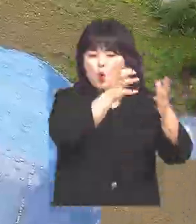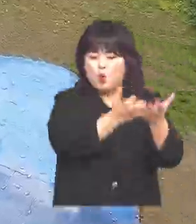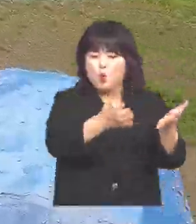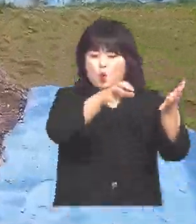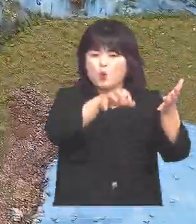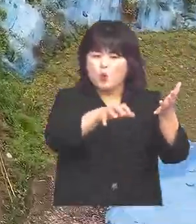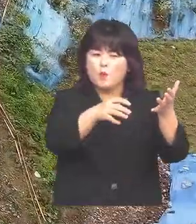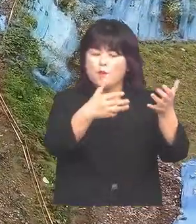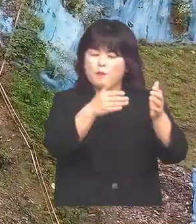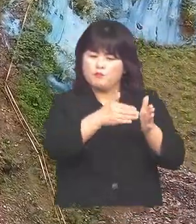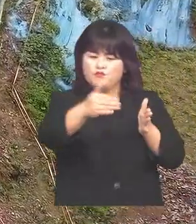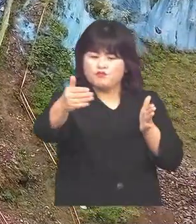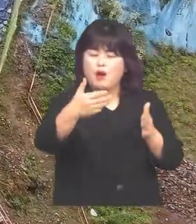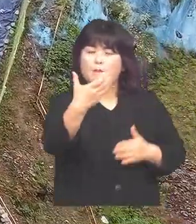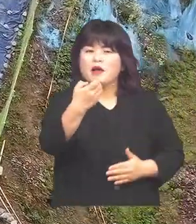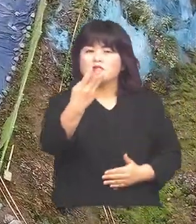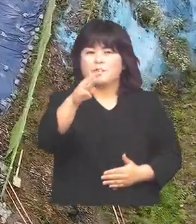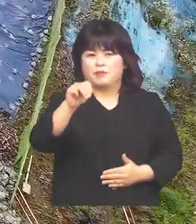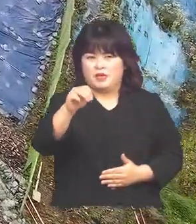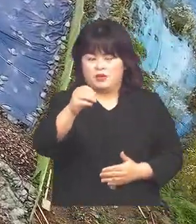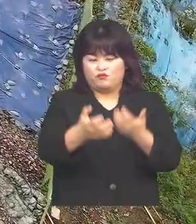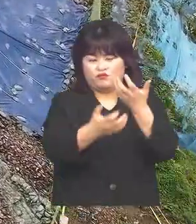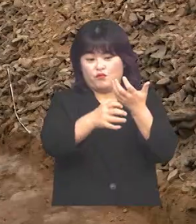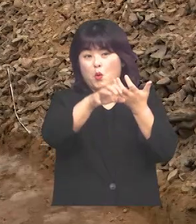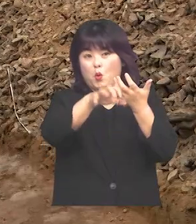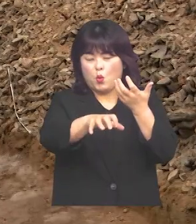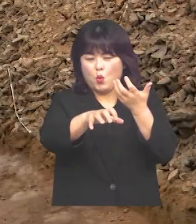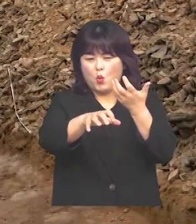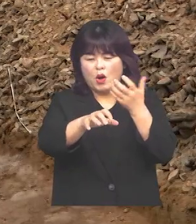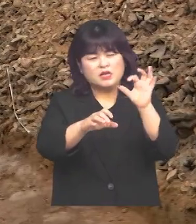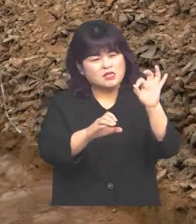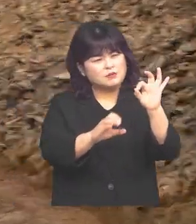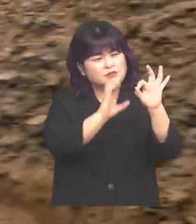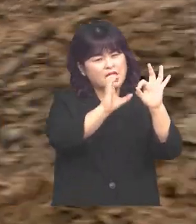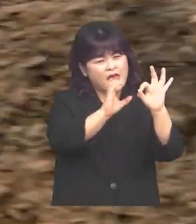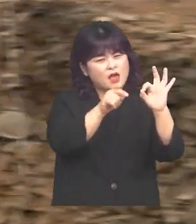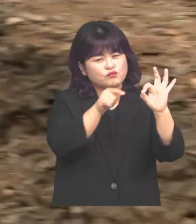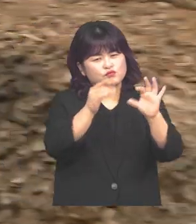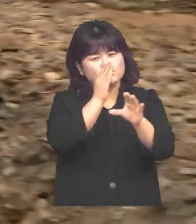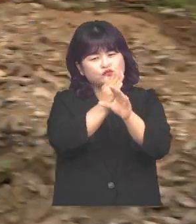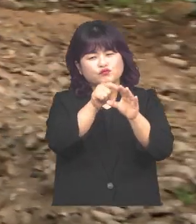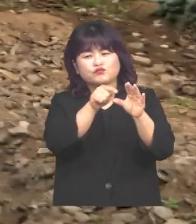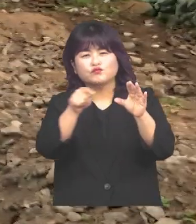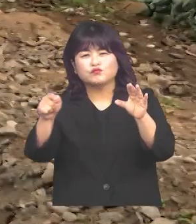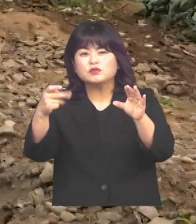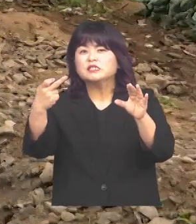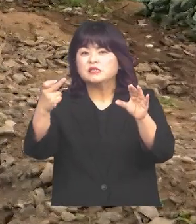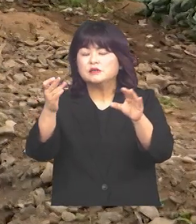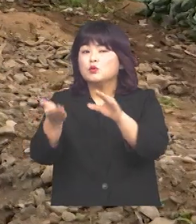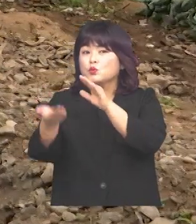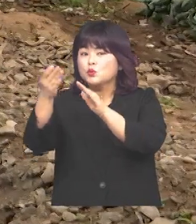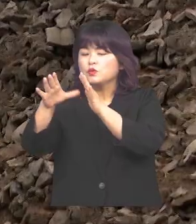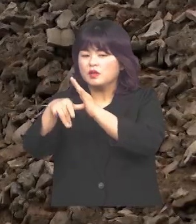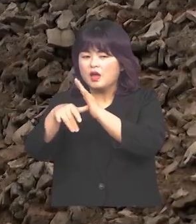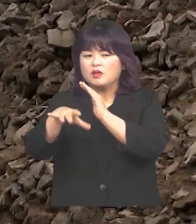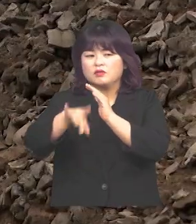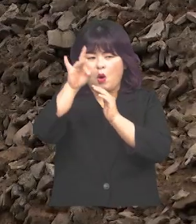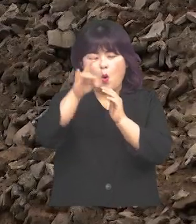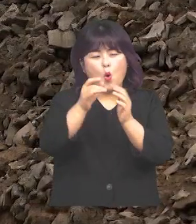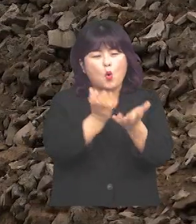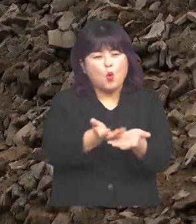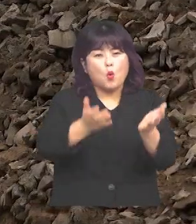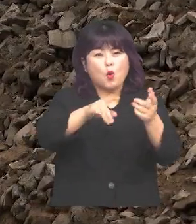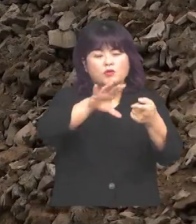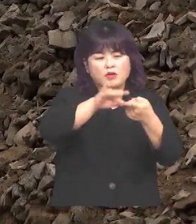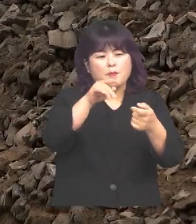요지는 83m에 이르는 초대형 가마터와 10세기 중엽부터 12세기 초까지 생산한 고려청자 백자의